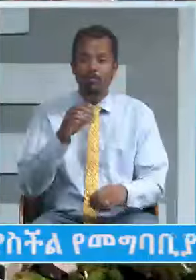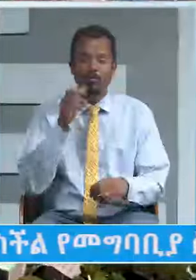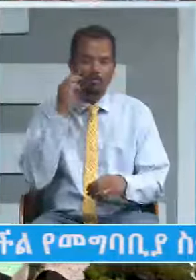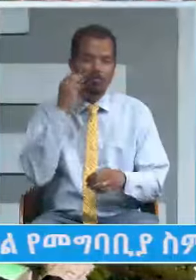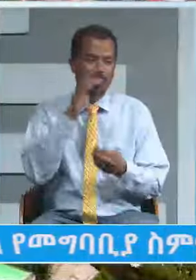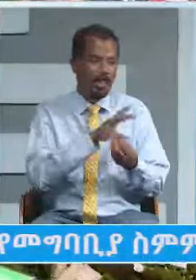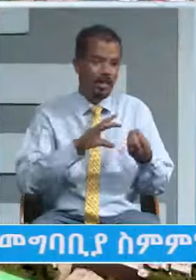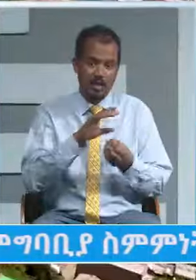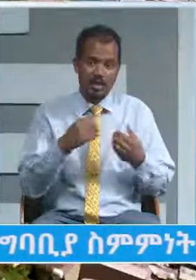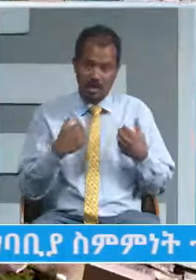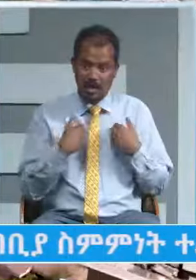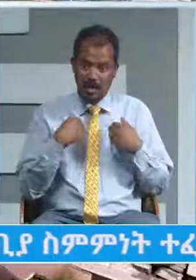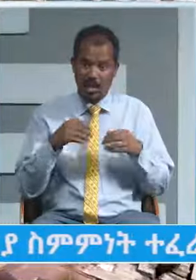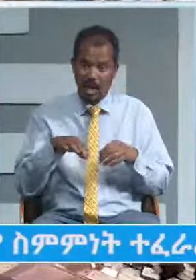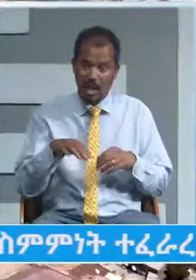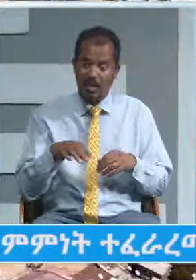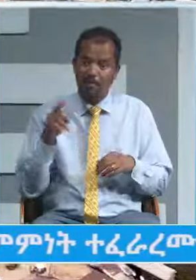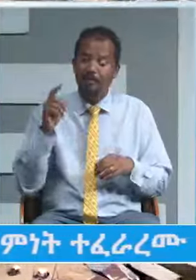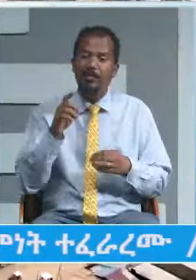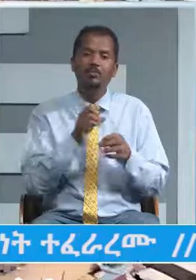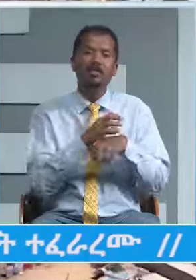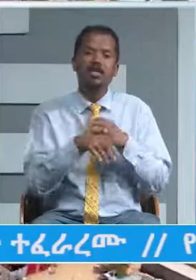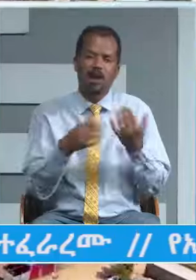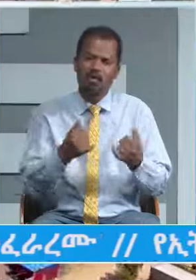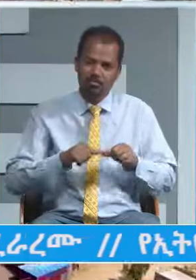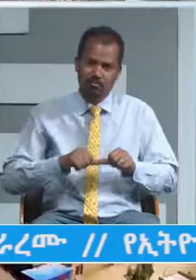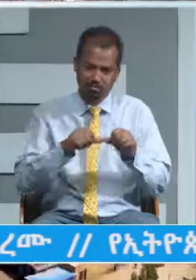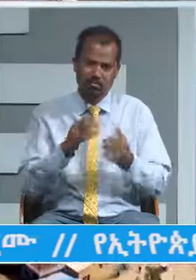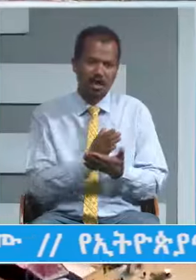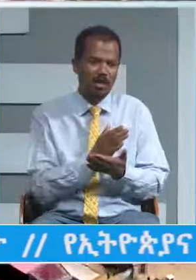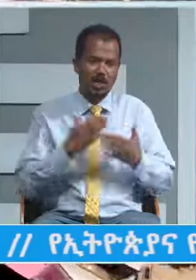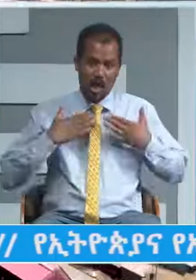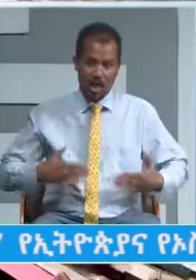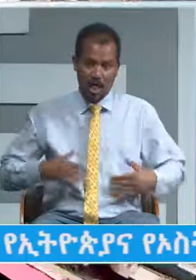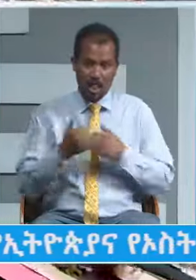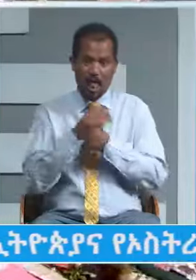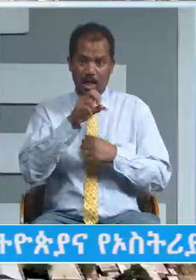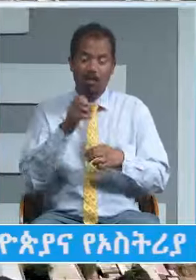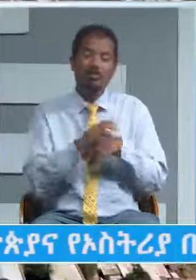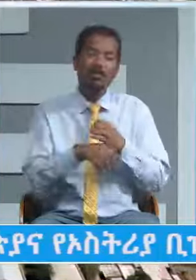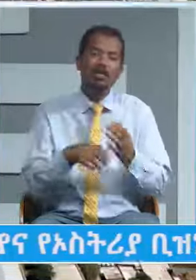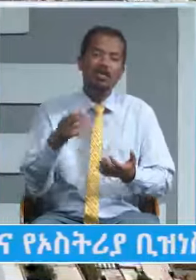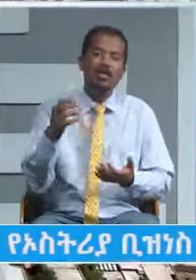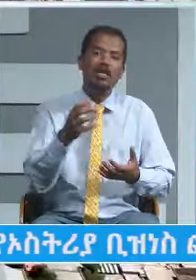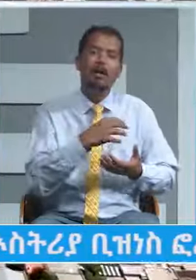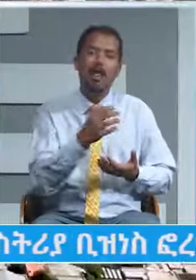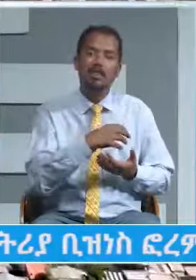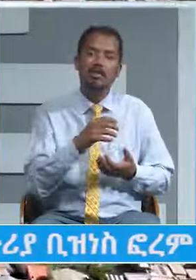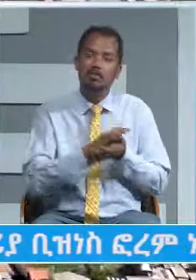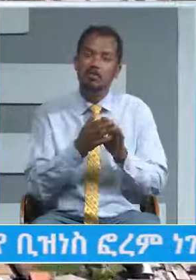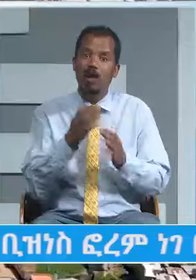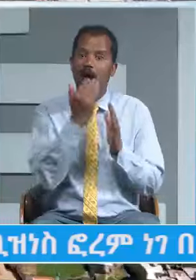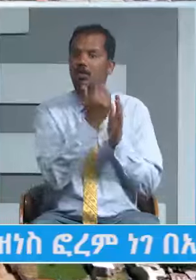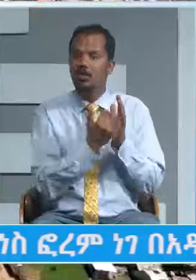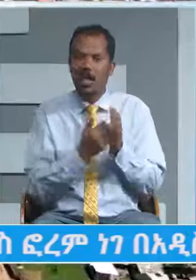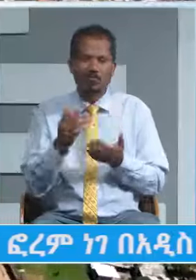ኮሚሽኑ በሶማሌ ክልል እያከናወነ የሚገኘው የምክክር ምዕራፍ እንደቀጠለ ሲገኝ ባለድርሻ አካላት ለሀገራዊ ምክክር ግብዓት የሚሆኑ